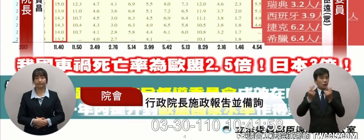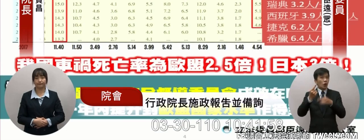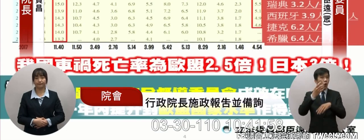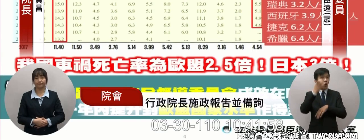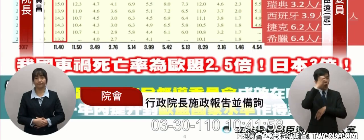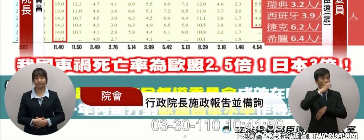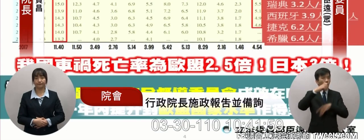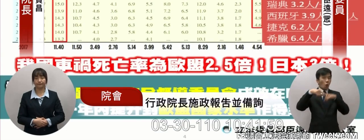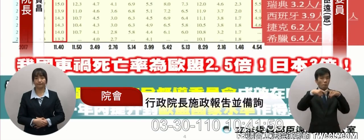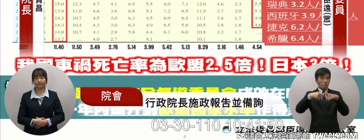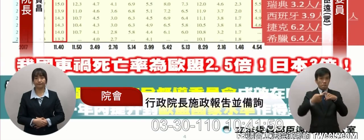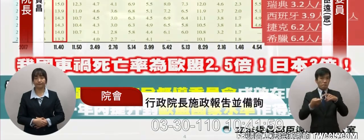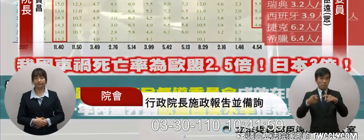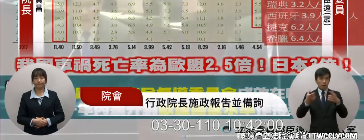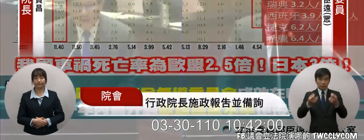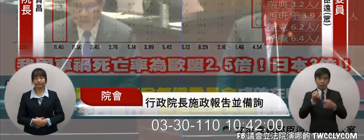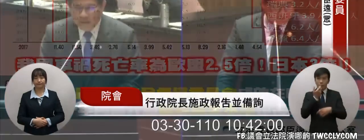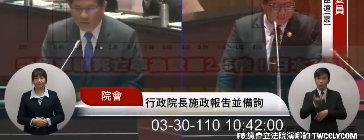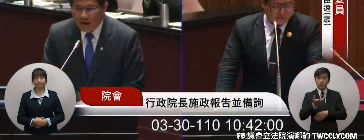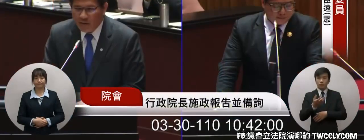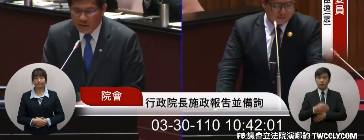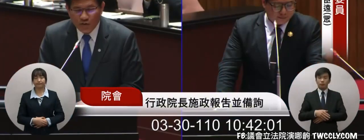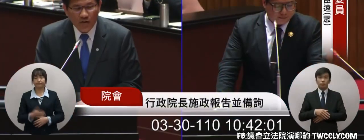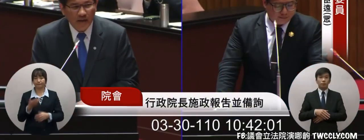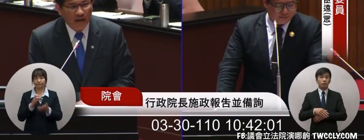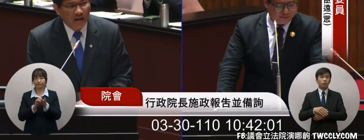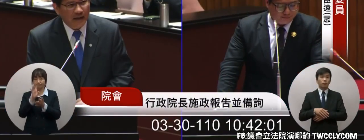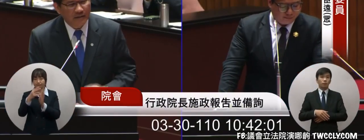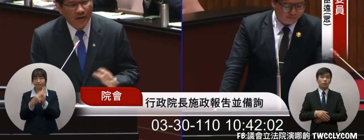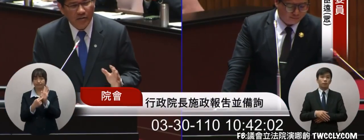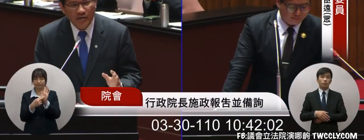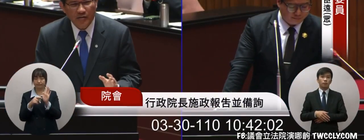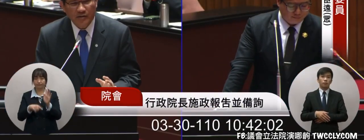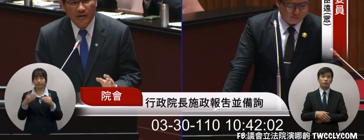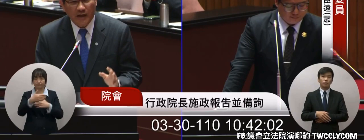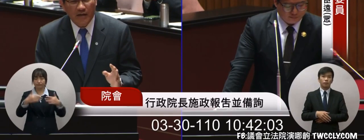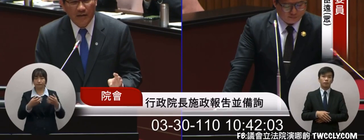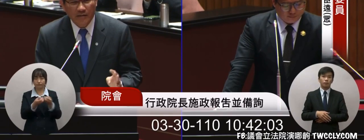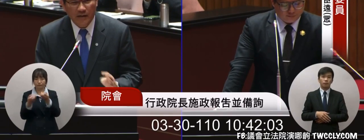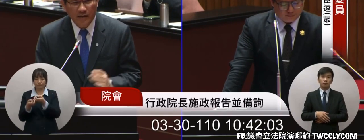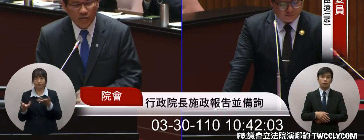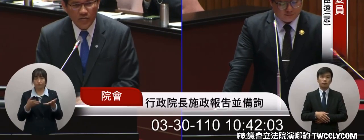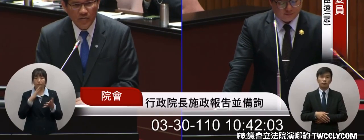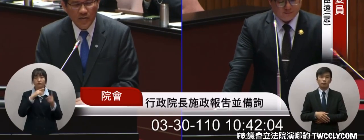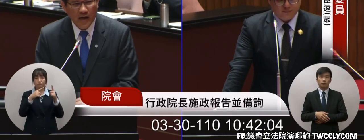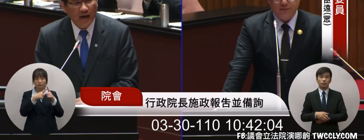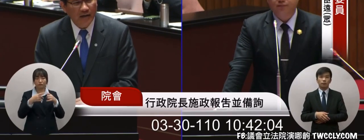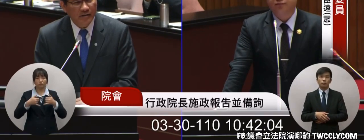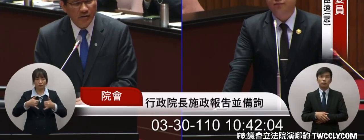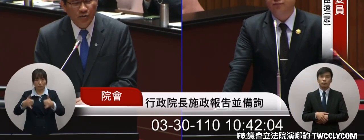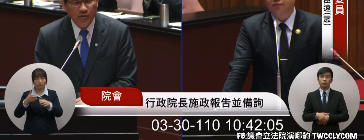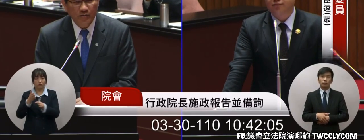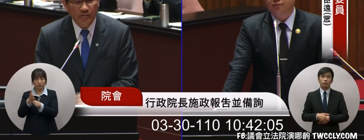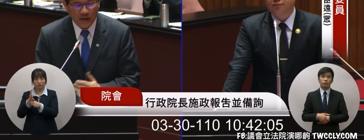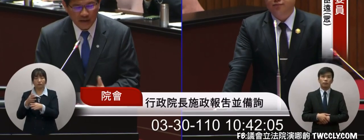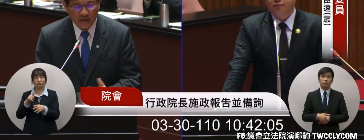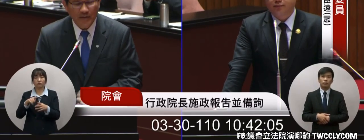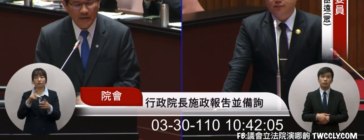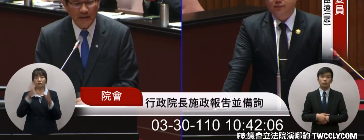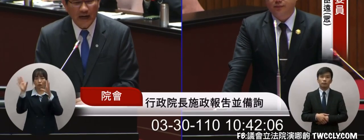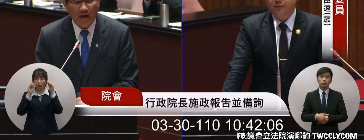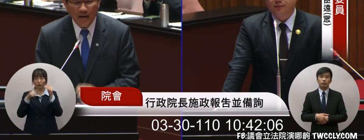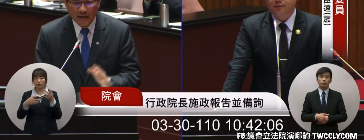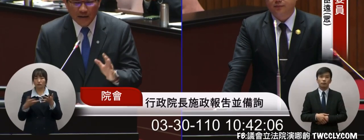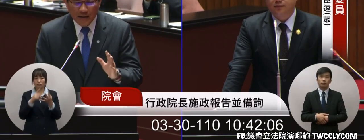林教育部長是不是可以做得到是不是給我們回應一下我跟委員說明當然交通事故涉及到人車路還有資訊